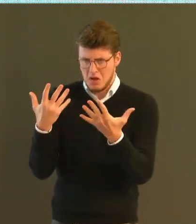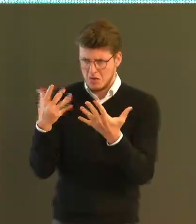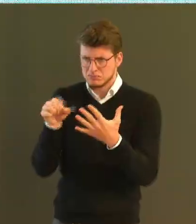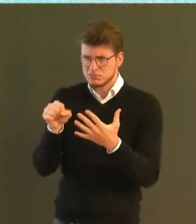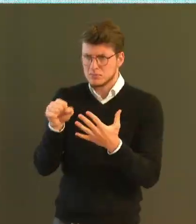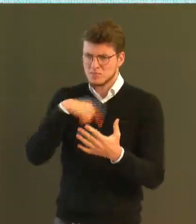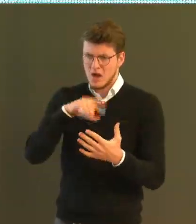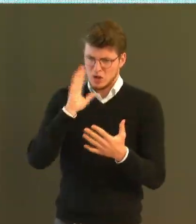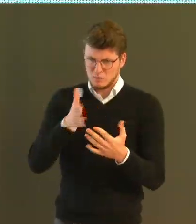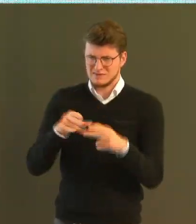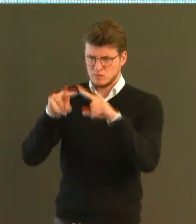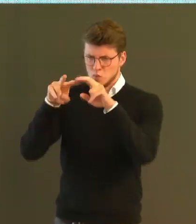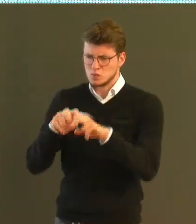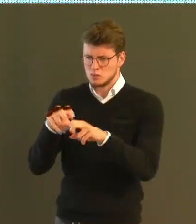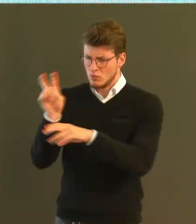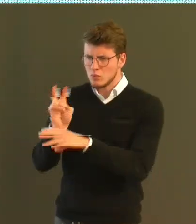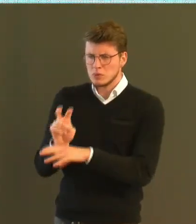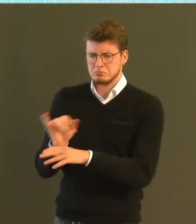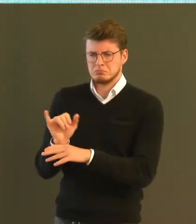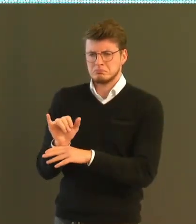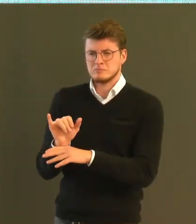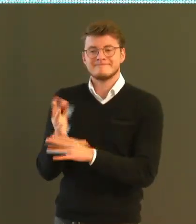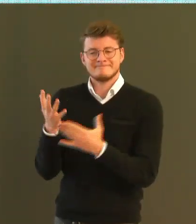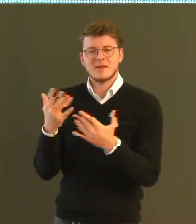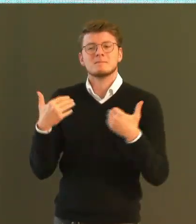mans ce vendredi au